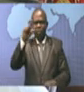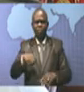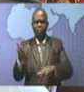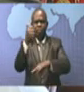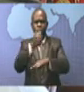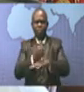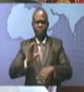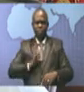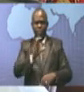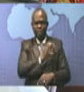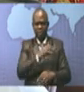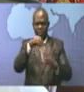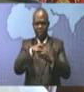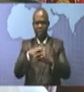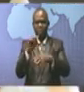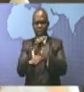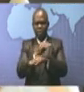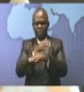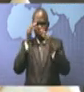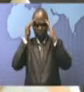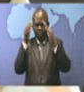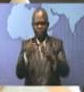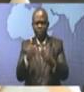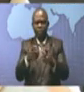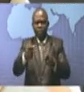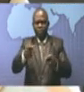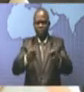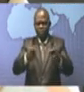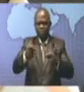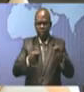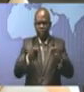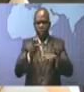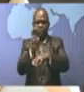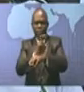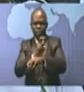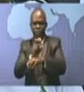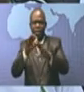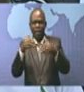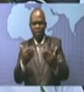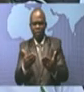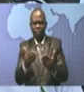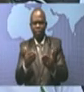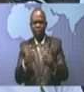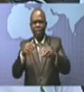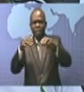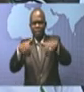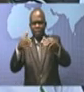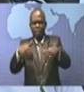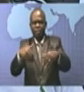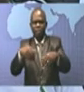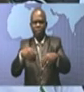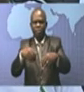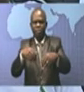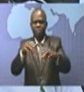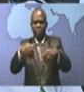au niveau du ministère qui sera chargé de coordonner et surveiller comment faire le curage dans les rivières. Aux exploitants